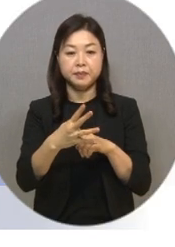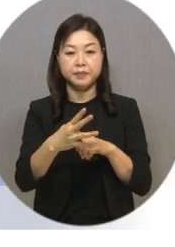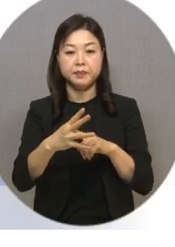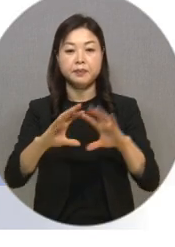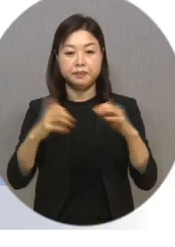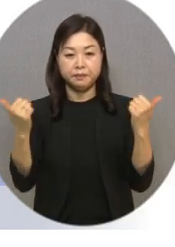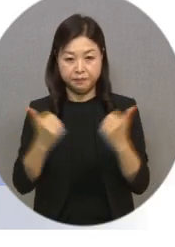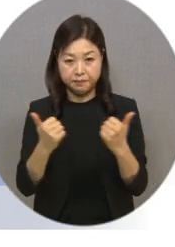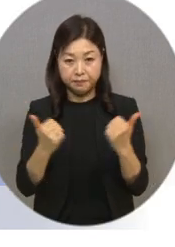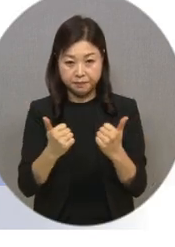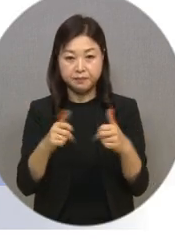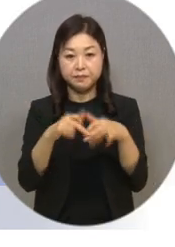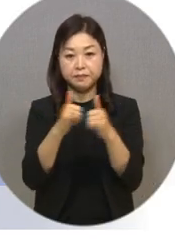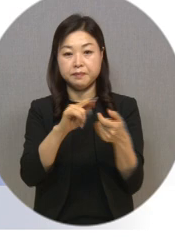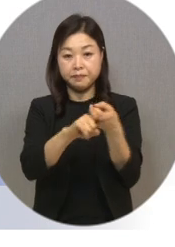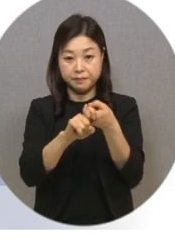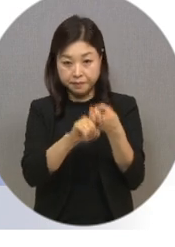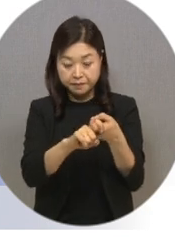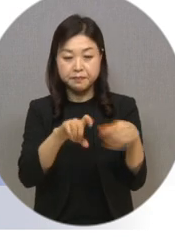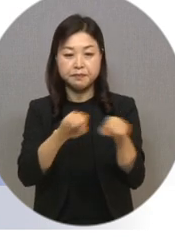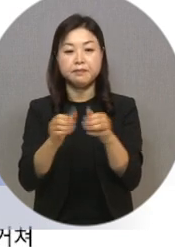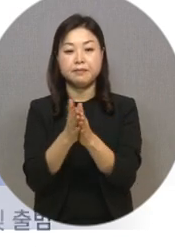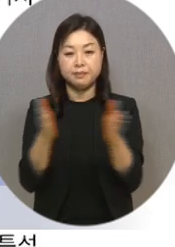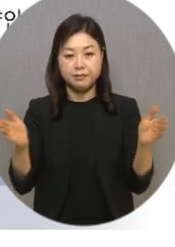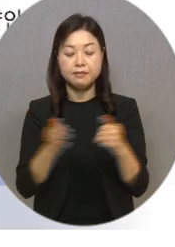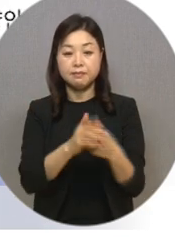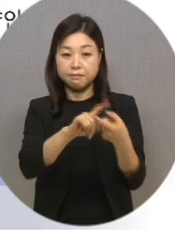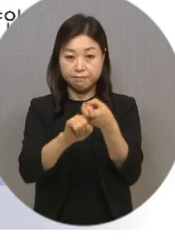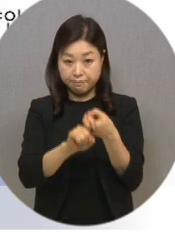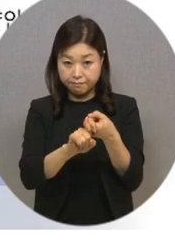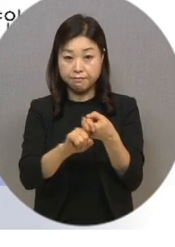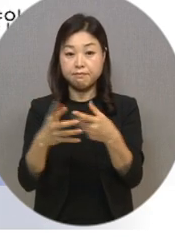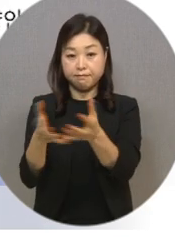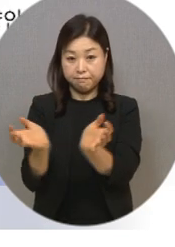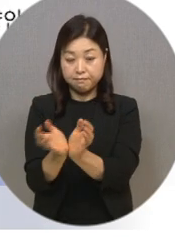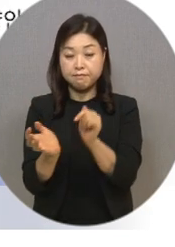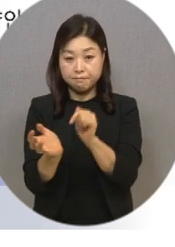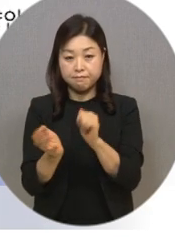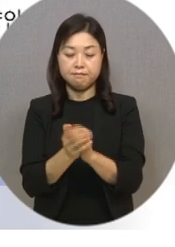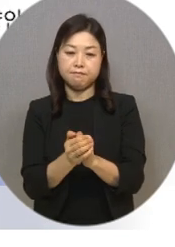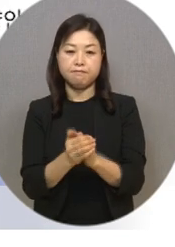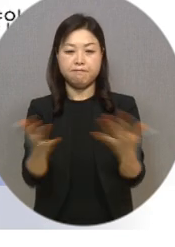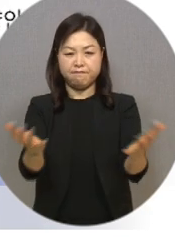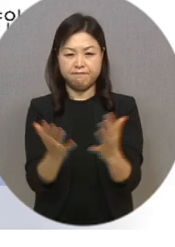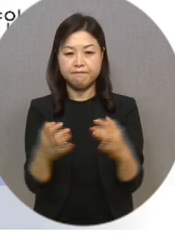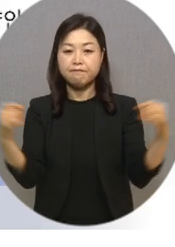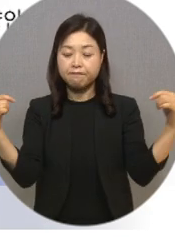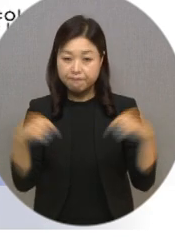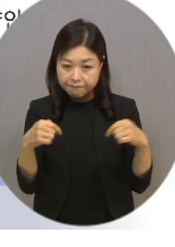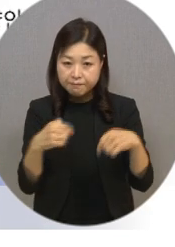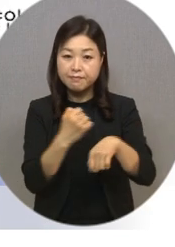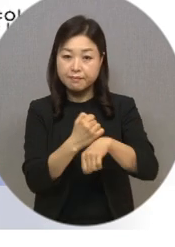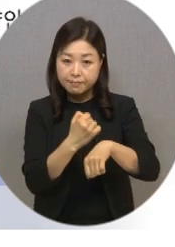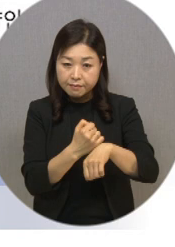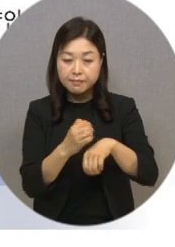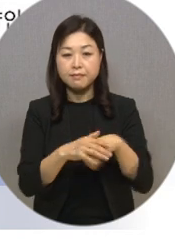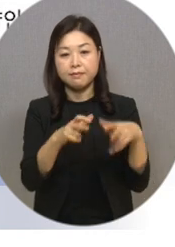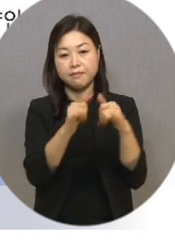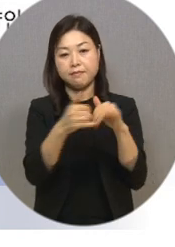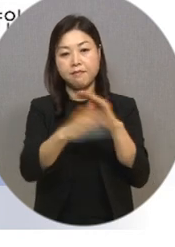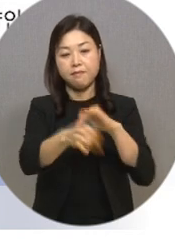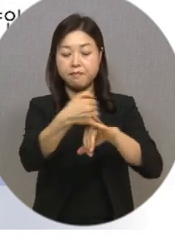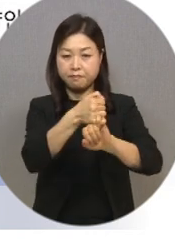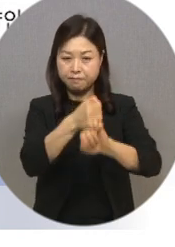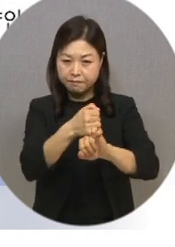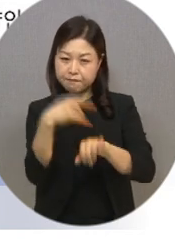본격적으로 활동에 돌입했습니다 연대는 전체 회의를 개최해 장애인 공약 요구안에 대한 점검과 논의를